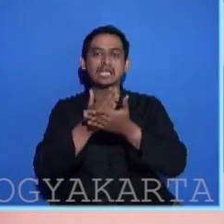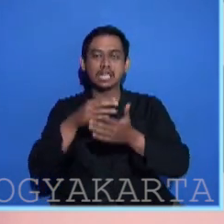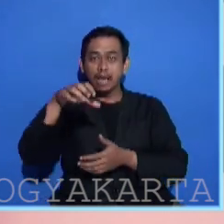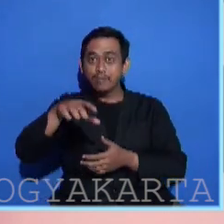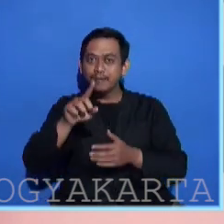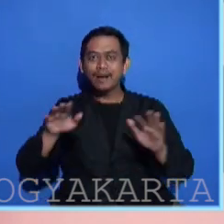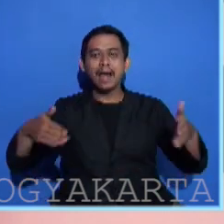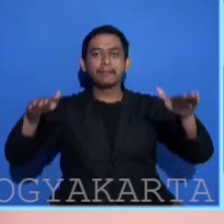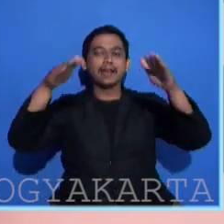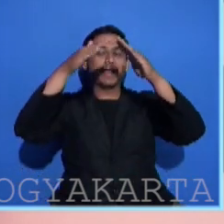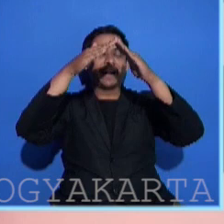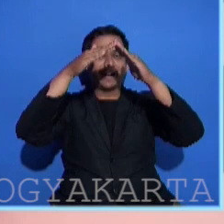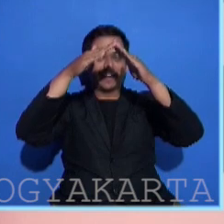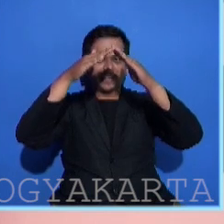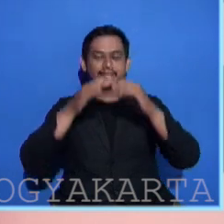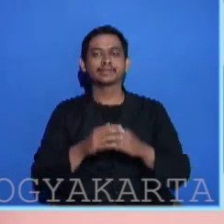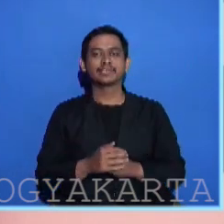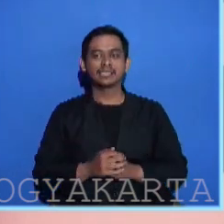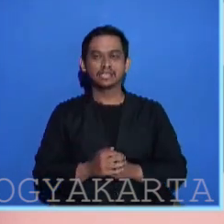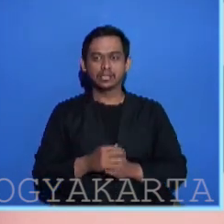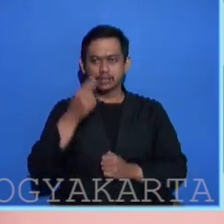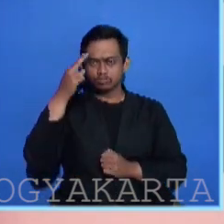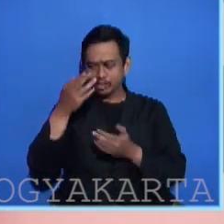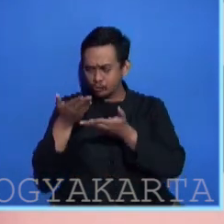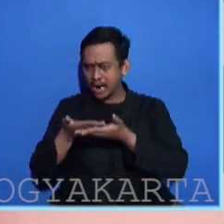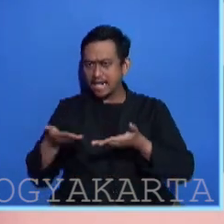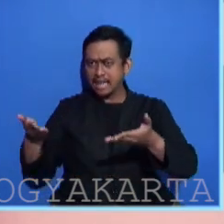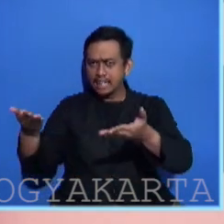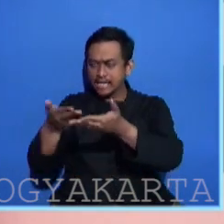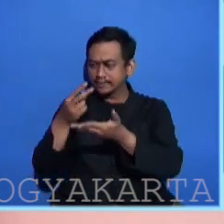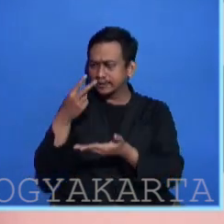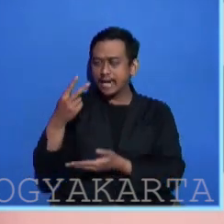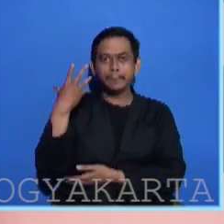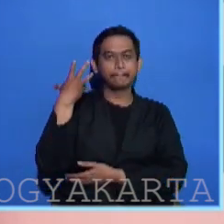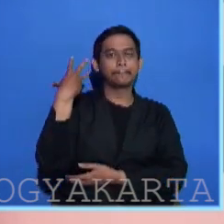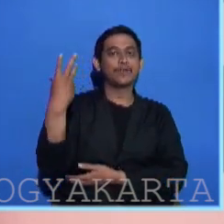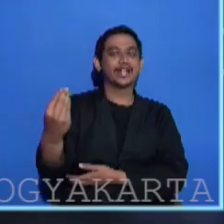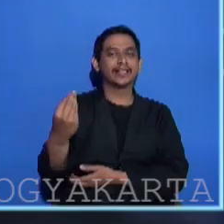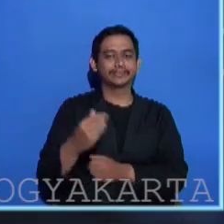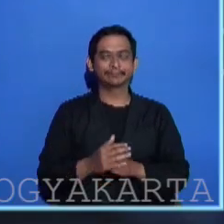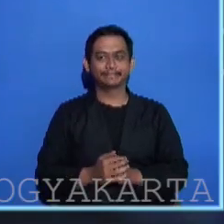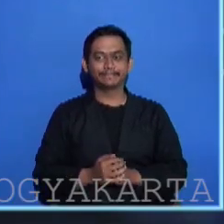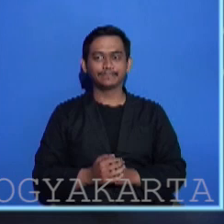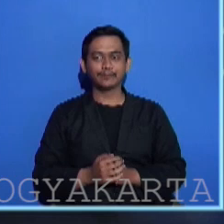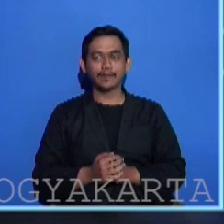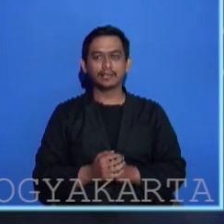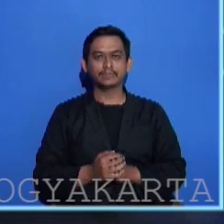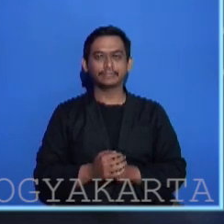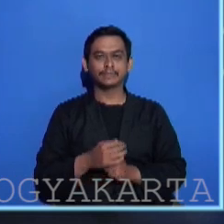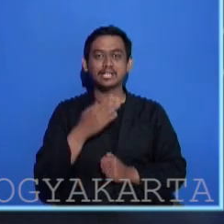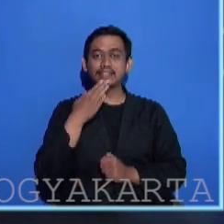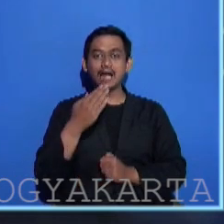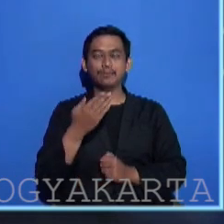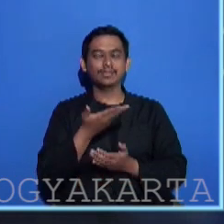Klaten yang akan menyampaikan laporan terkait kondisi arus lalu lintas di sore hari ini ya Meta Selamat sore Meta